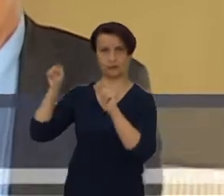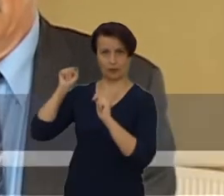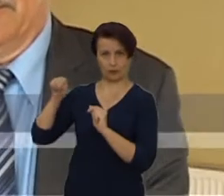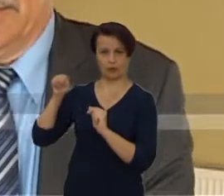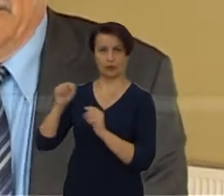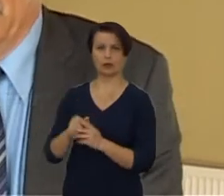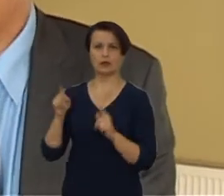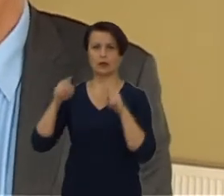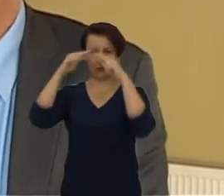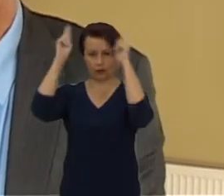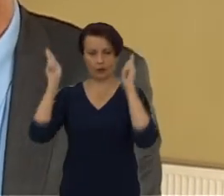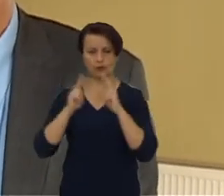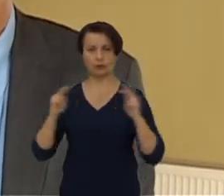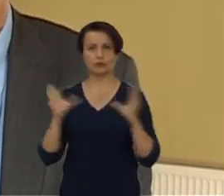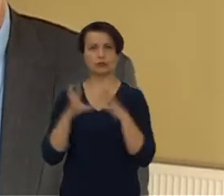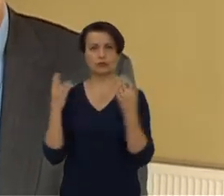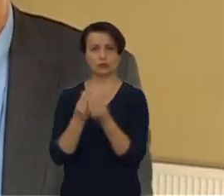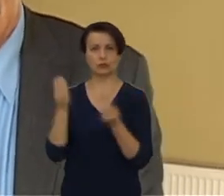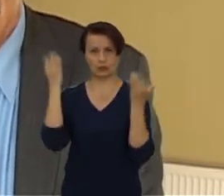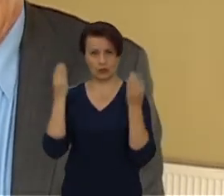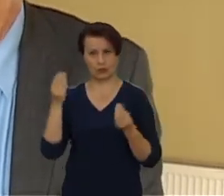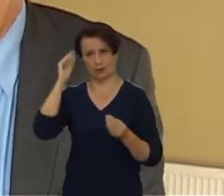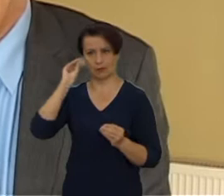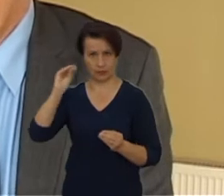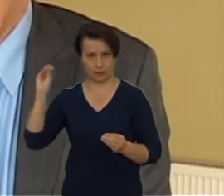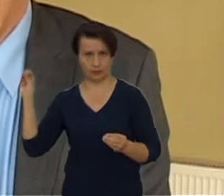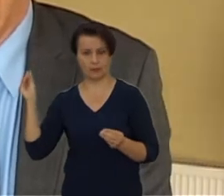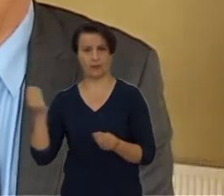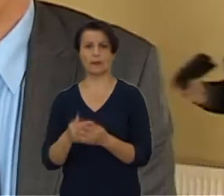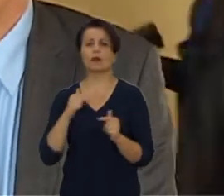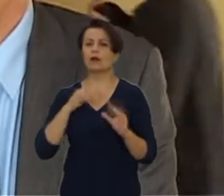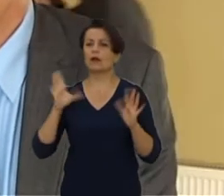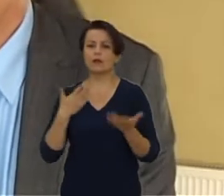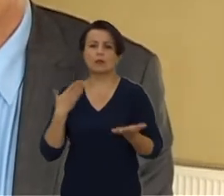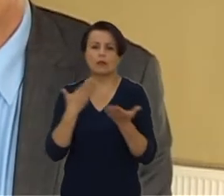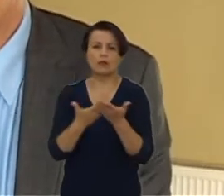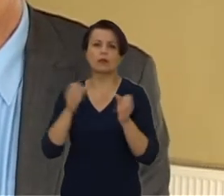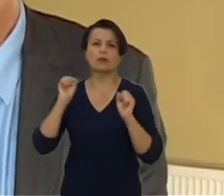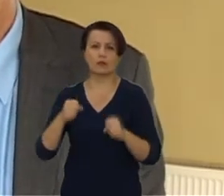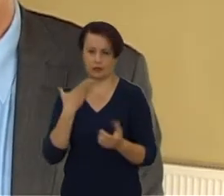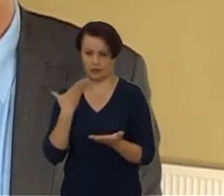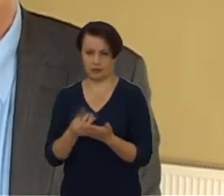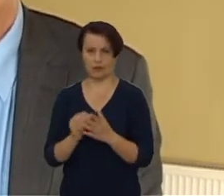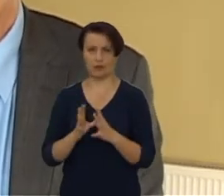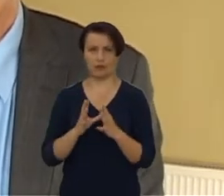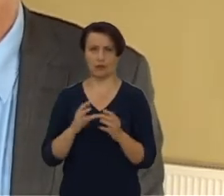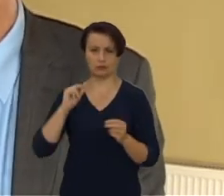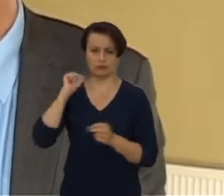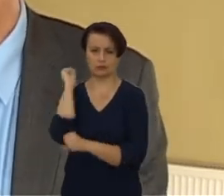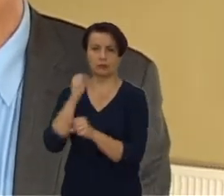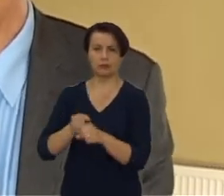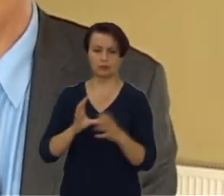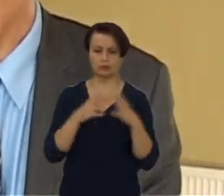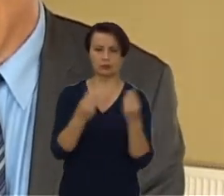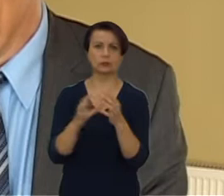įmonėje, minint tarptautinę šeimos dieną. Mes, ką mes galim pasiūlyti savo darbuotojų šeimoms,